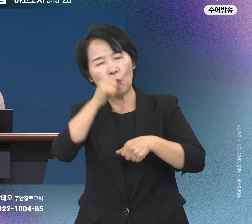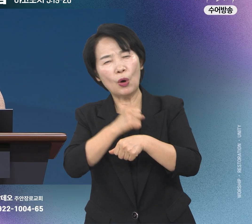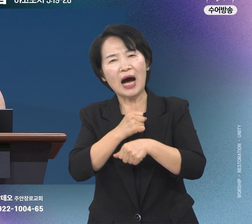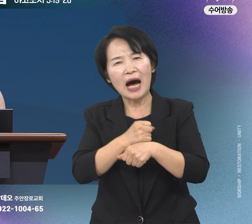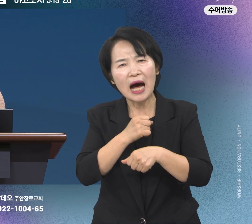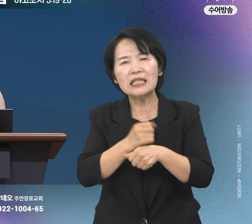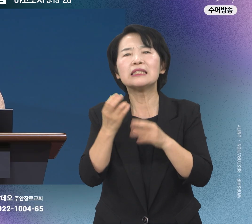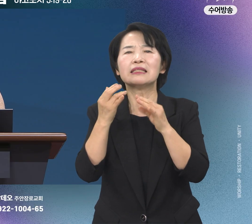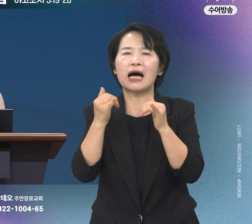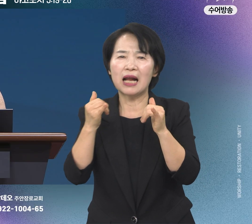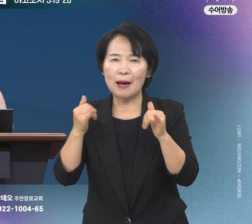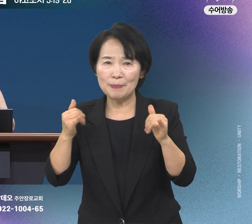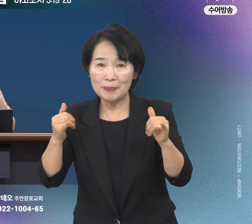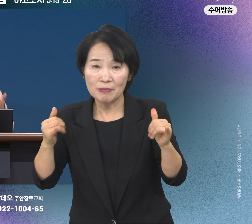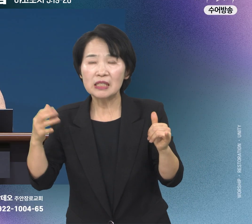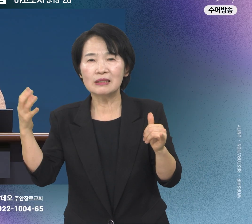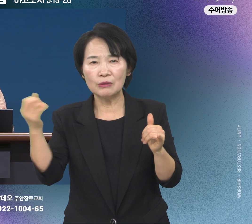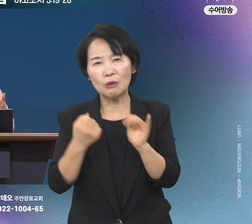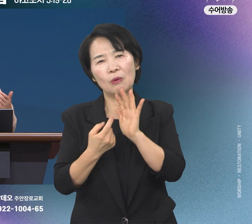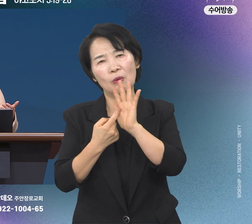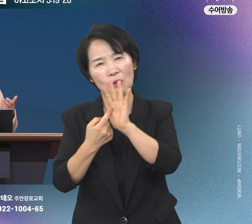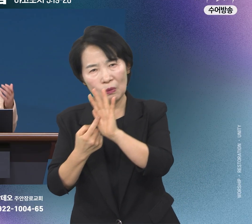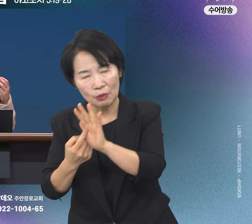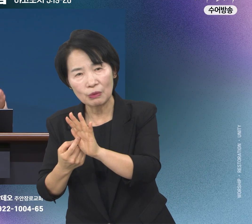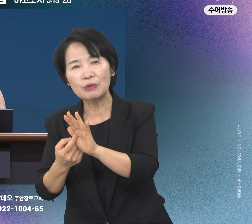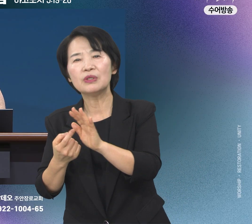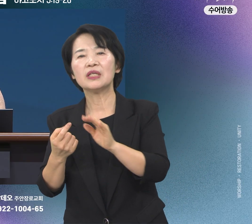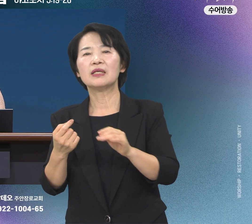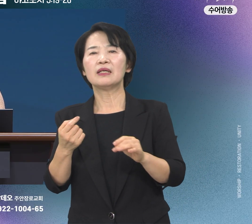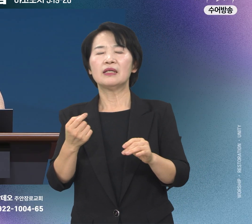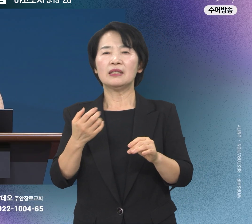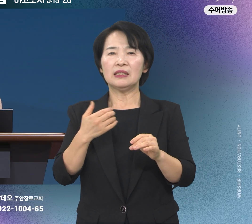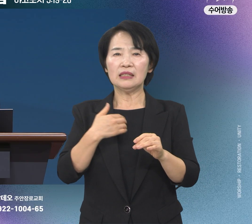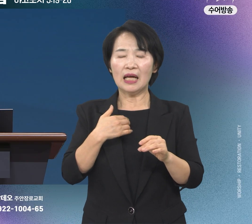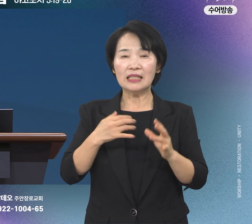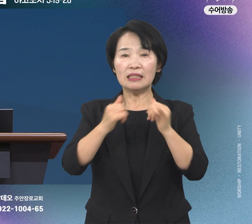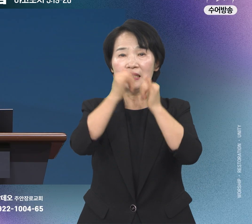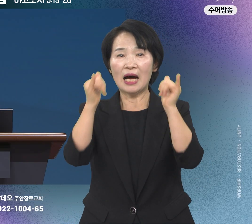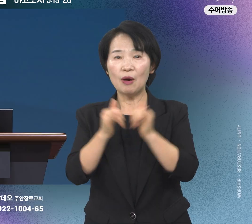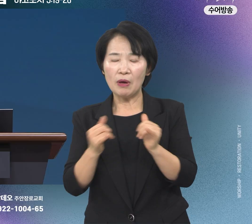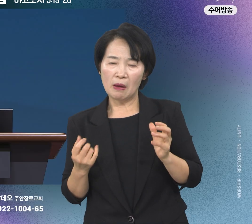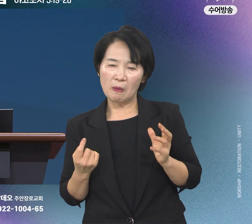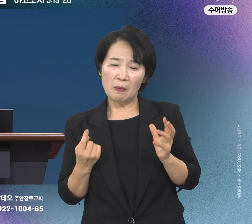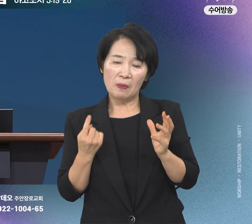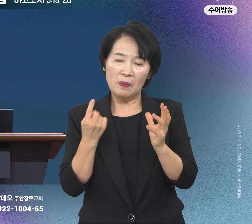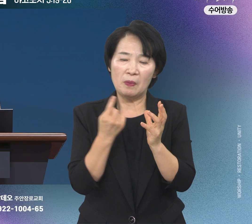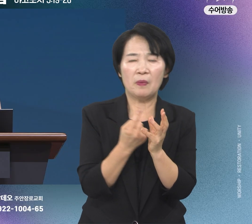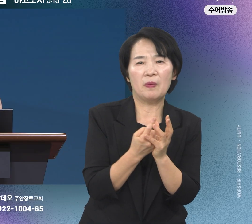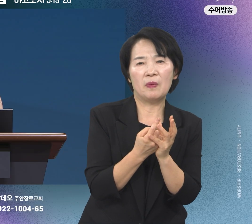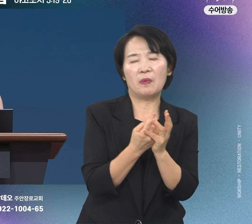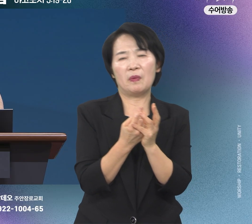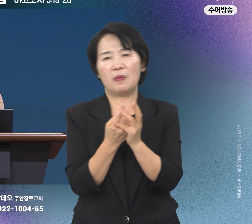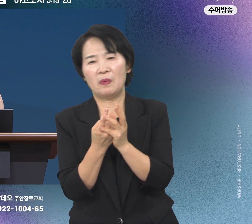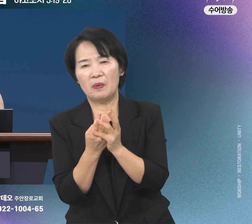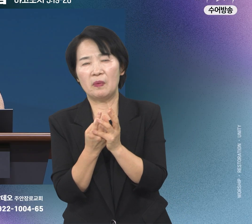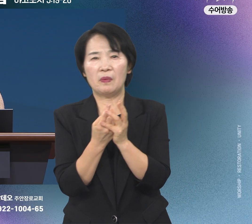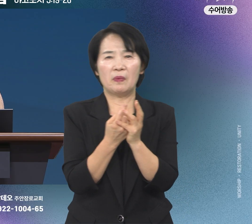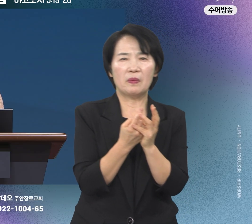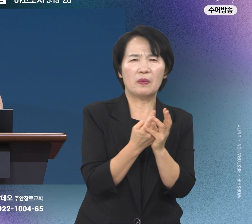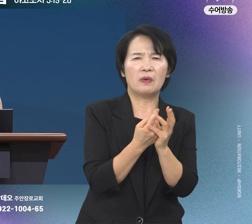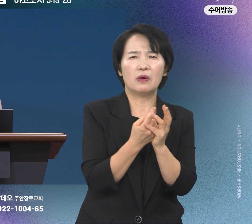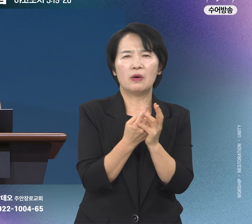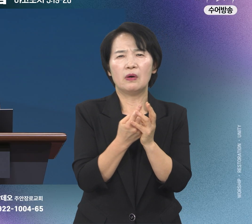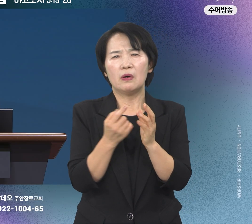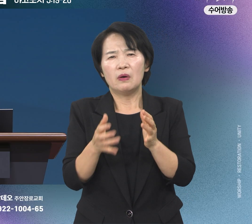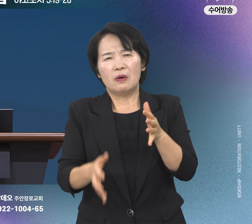세포 하나하나를 다시 사회의 한 명의 일원으로서 지내보고자 사람들한테 티도 못 내고